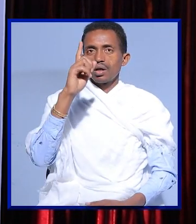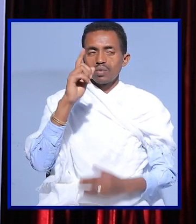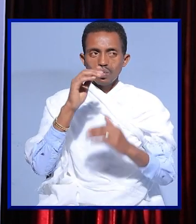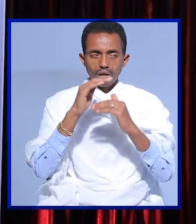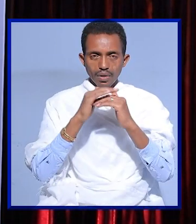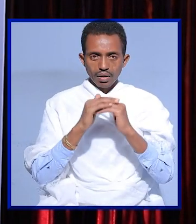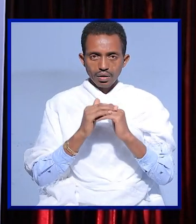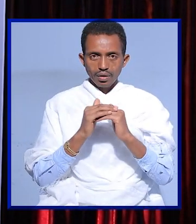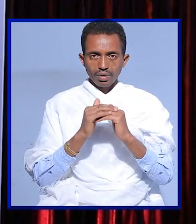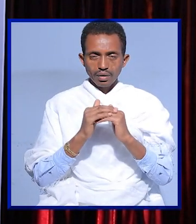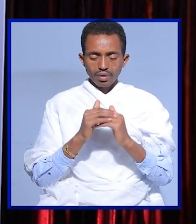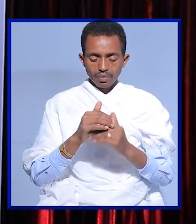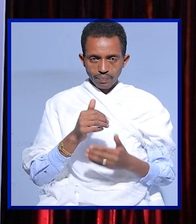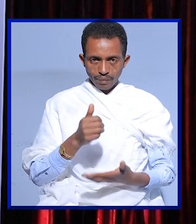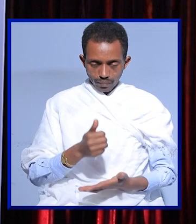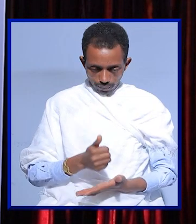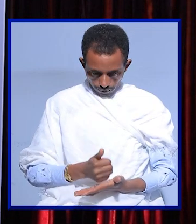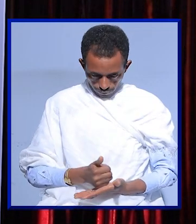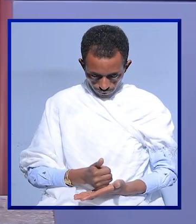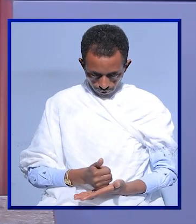amlak, amin.